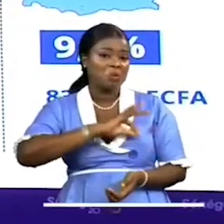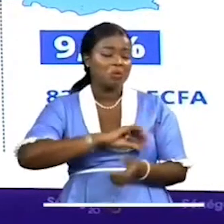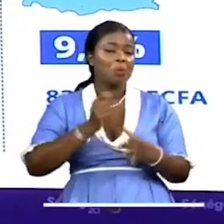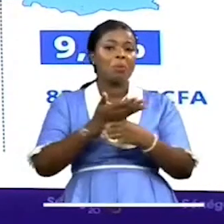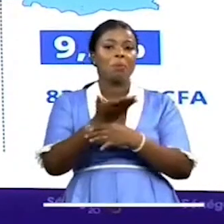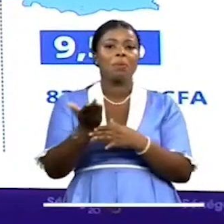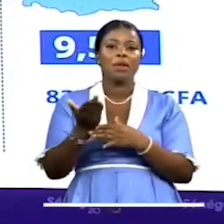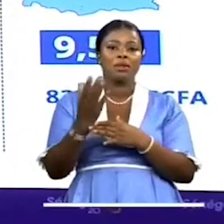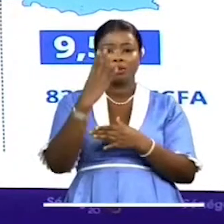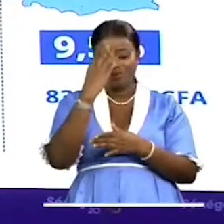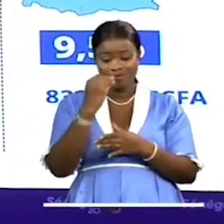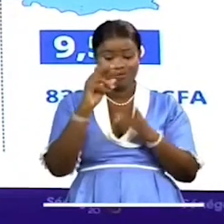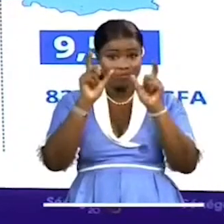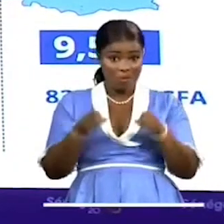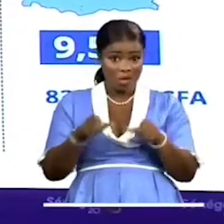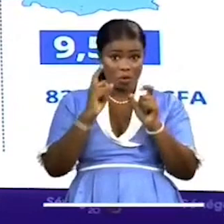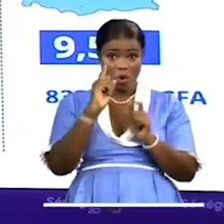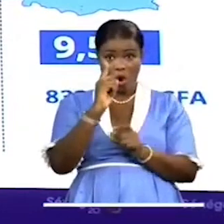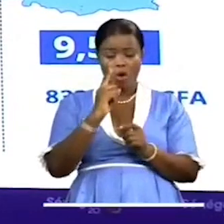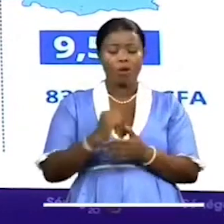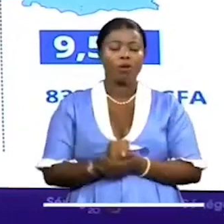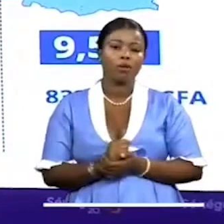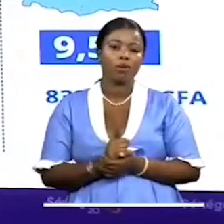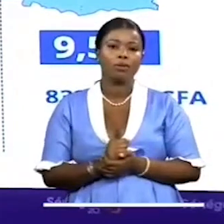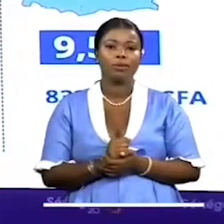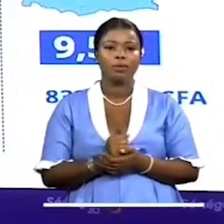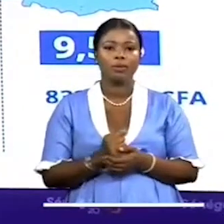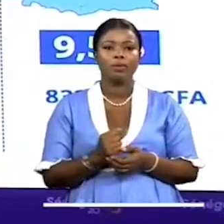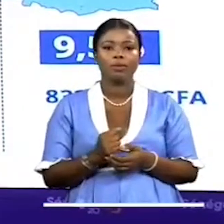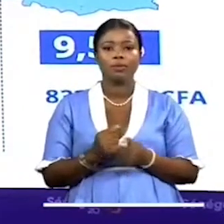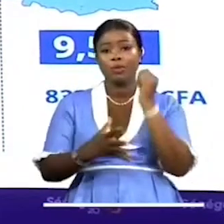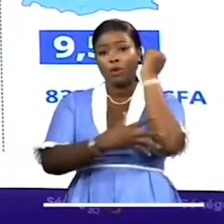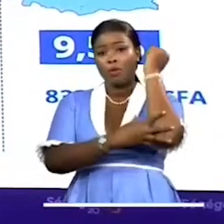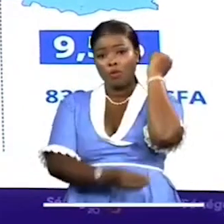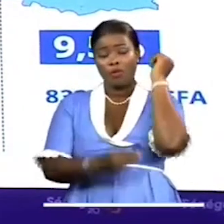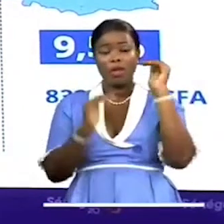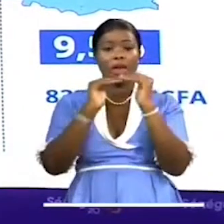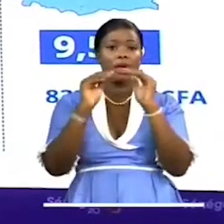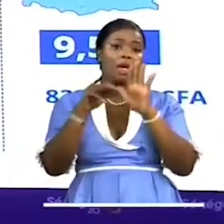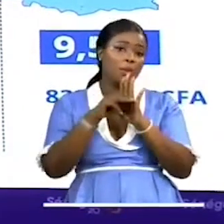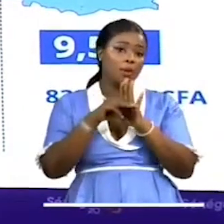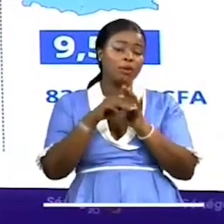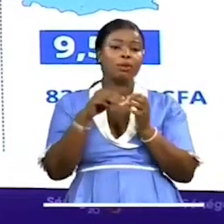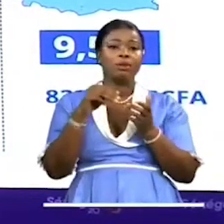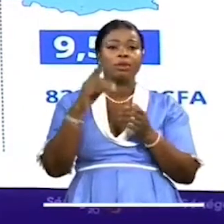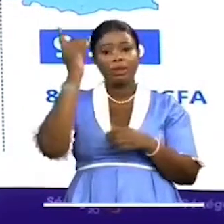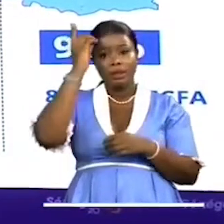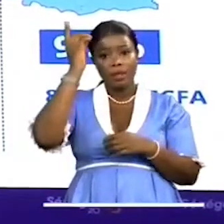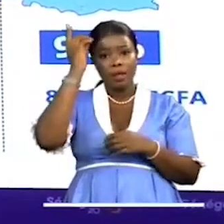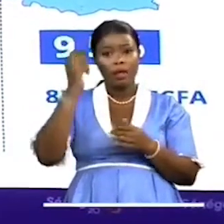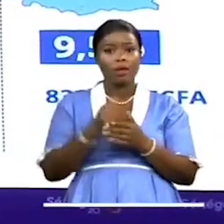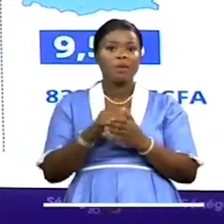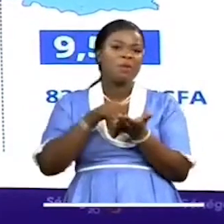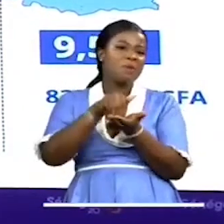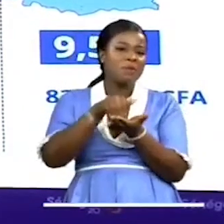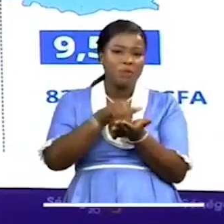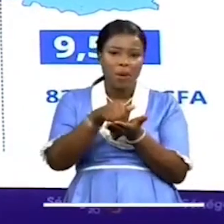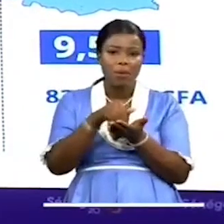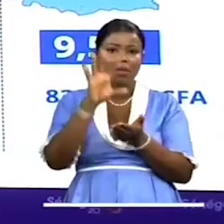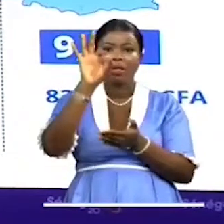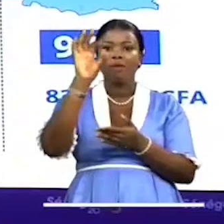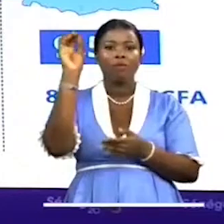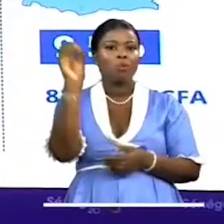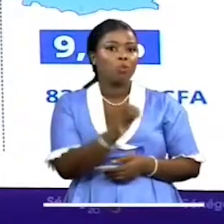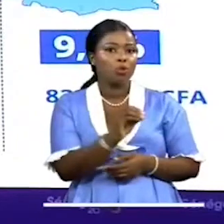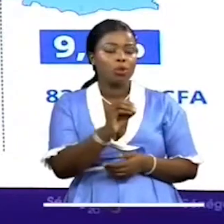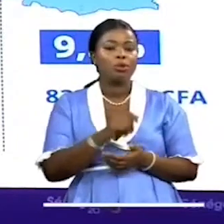habitant comme nous le précisions tout de suite relativement à l'indice de gnie la pauvreté également à Dakar elle est très elle est relativement faible 9 %